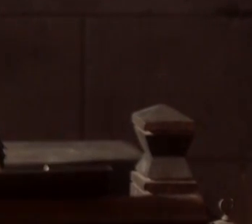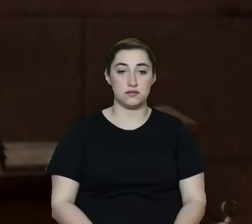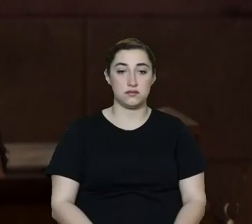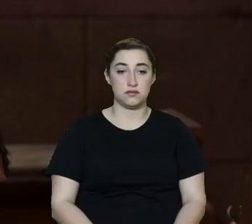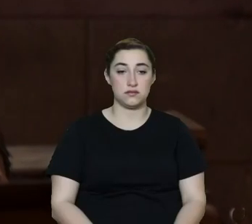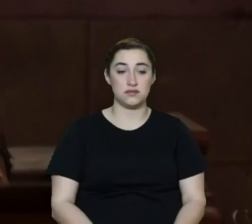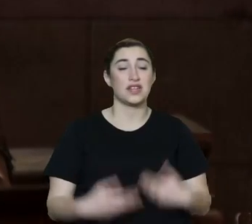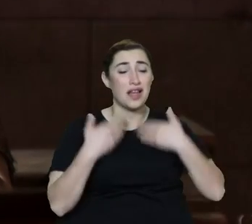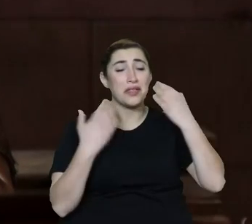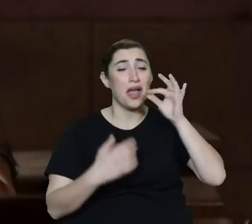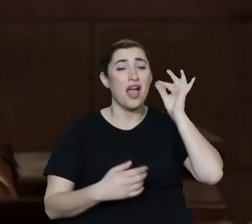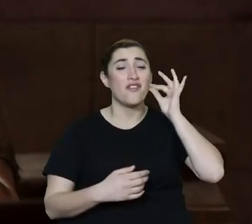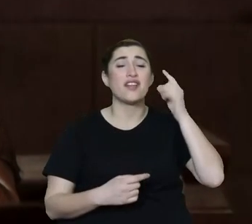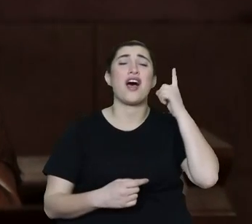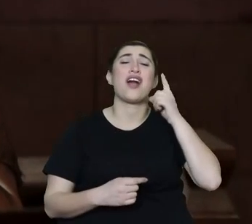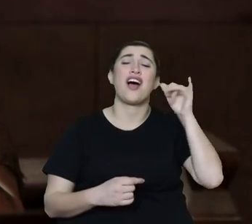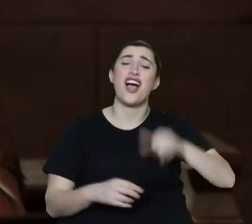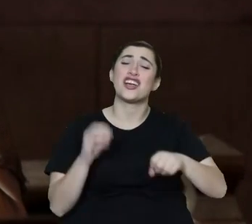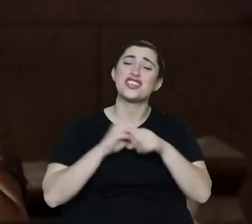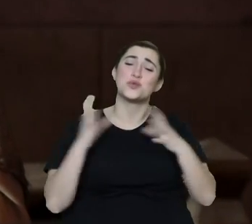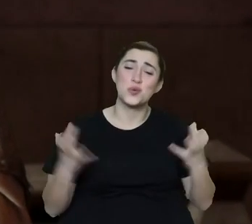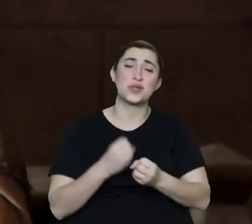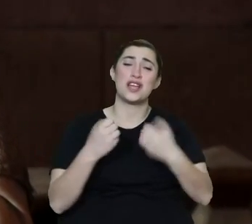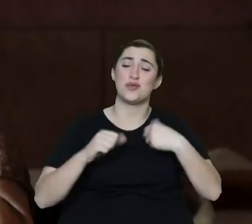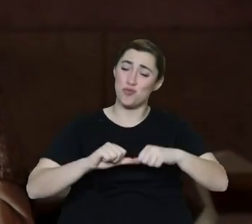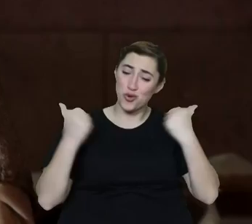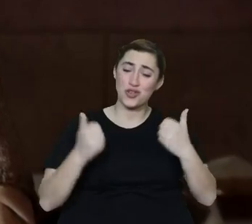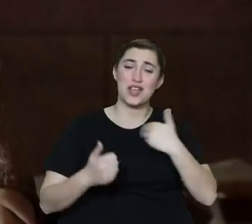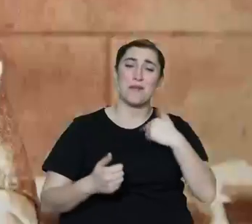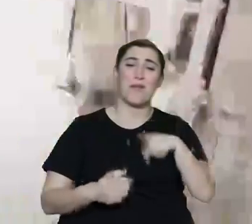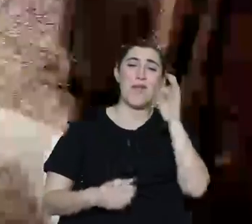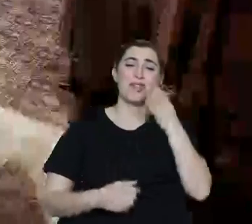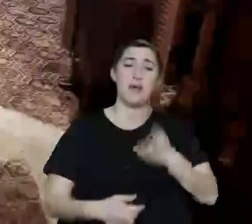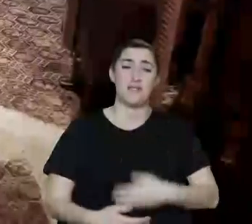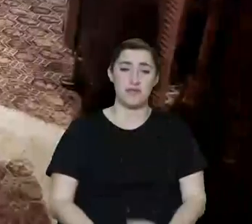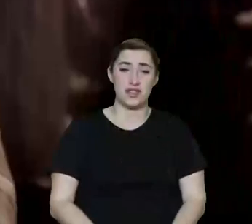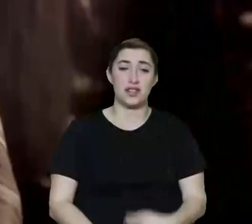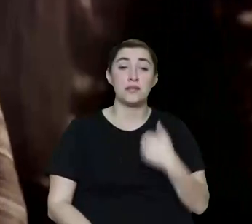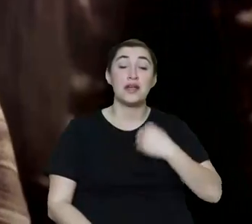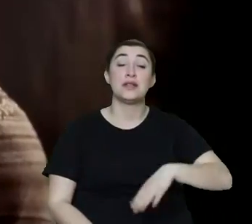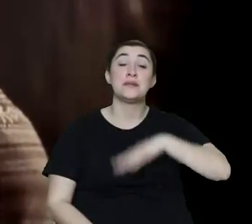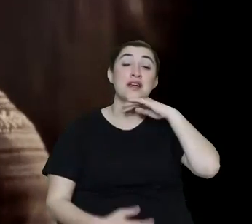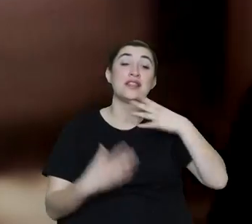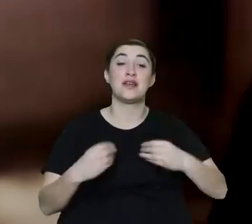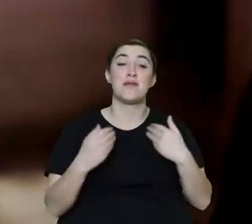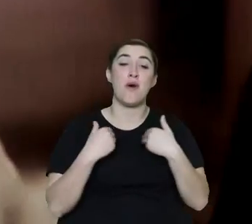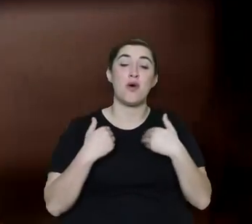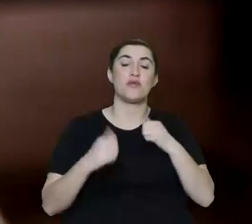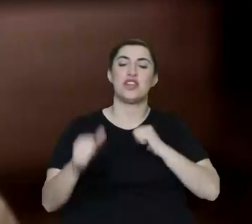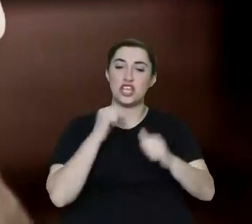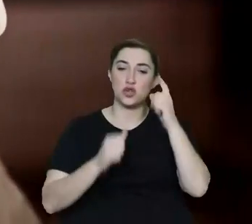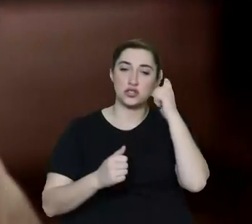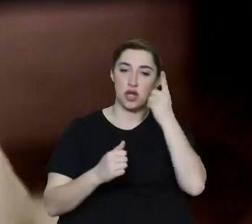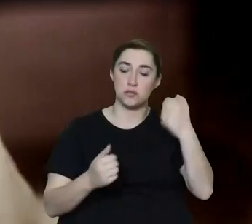Geçmiş. Kadı efendi, Allah hakkı için kurtarın, boşayın beni bu adamla. Canımdan bezdi.